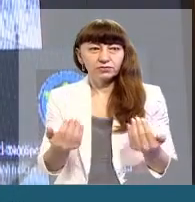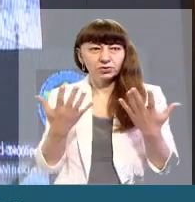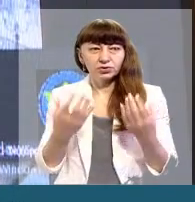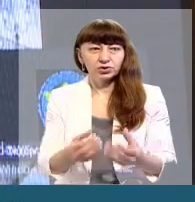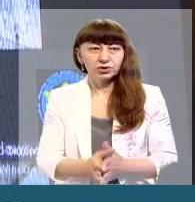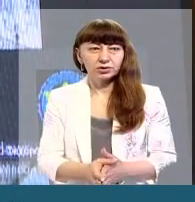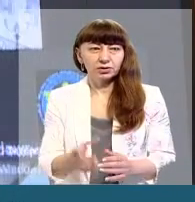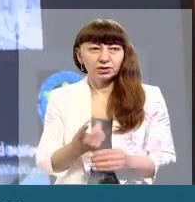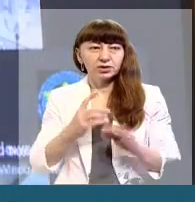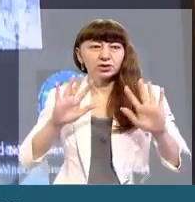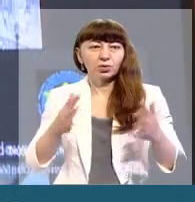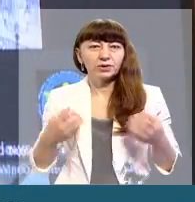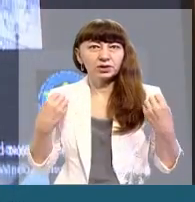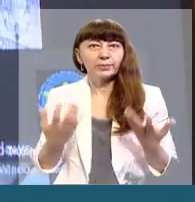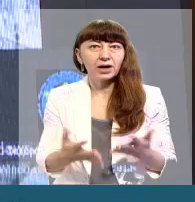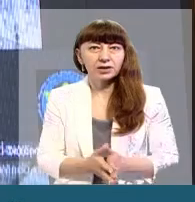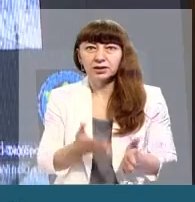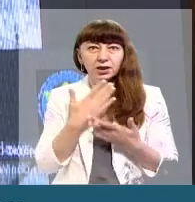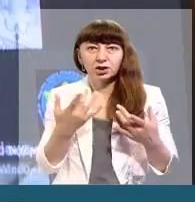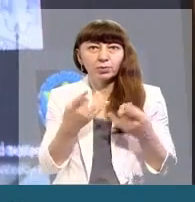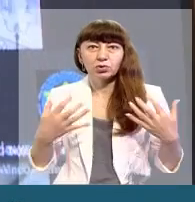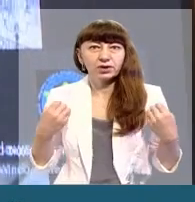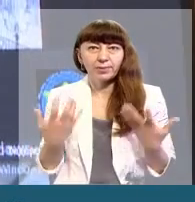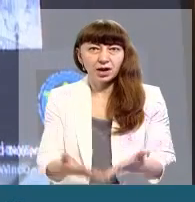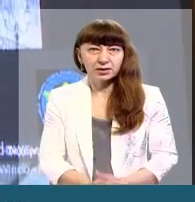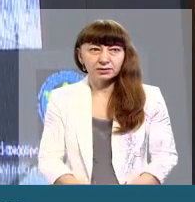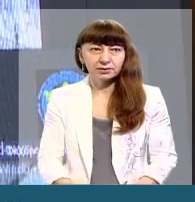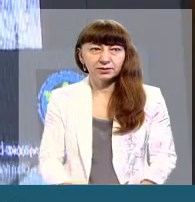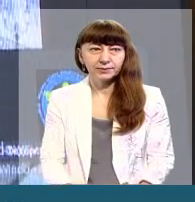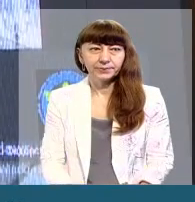день – это событие, это не просто праздник.